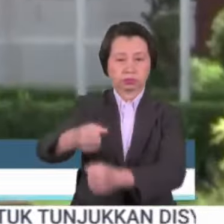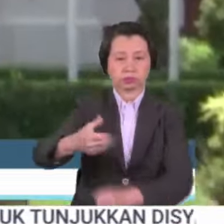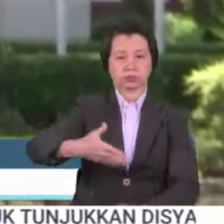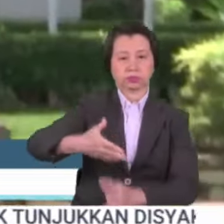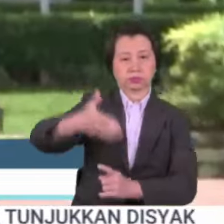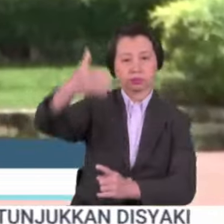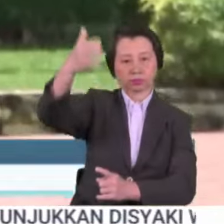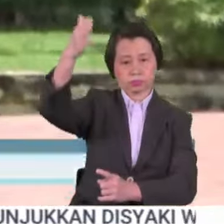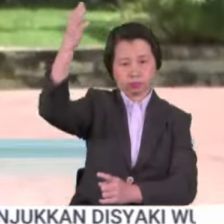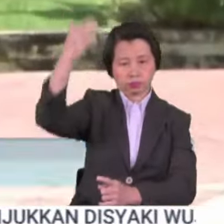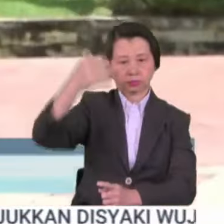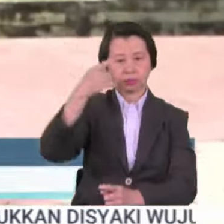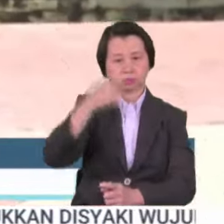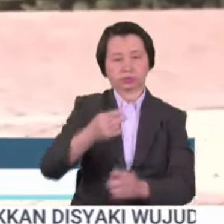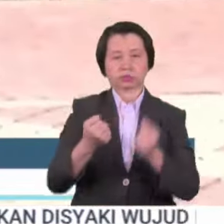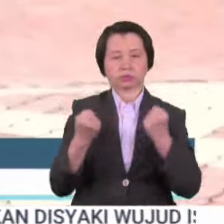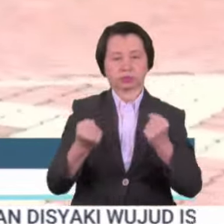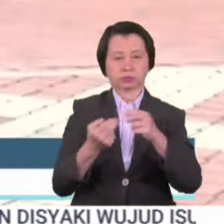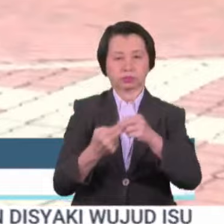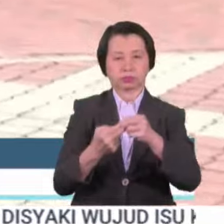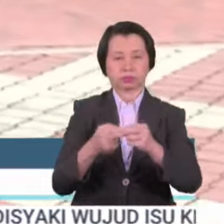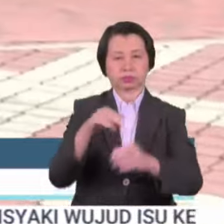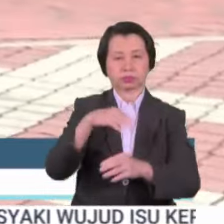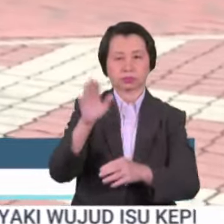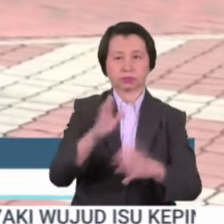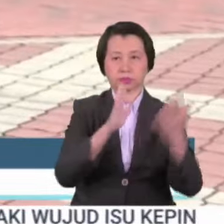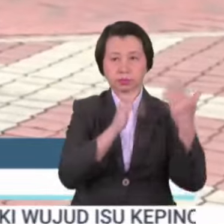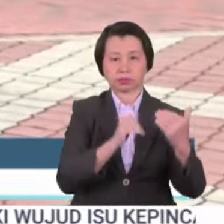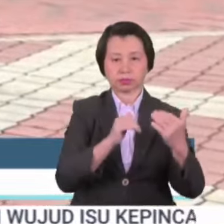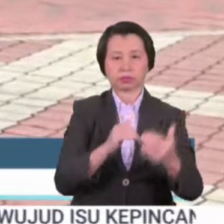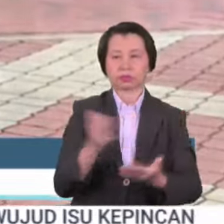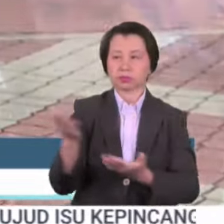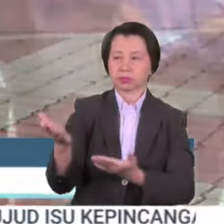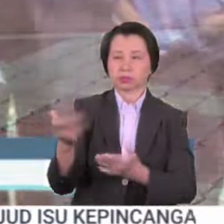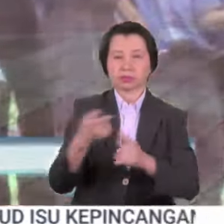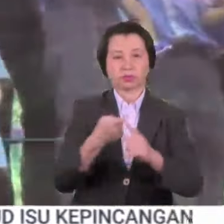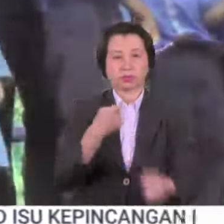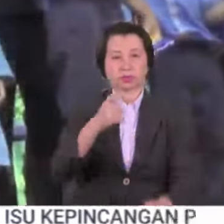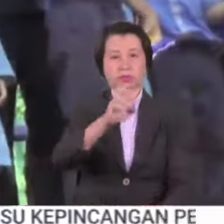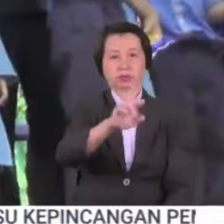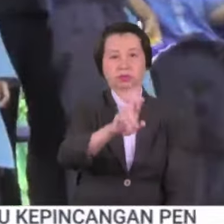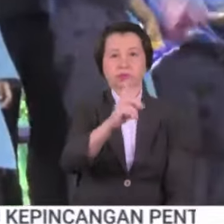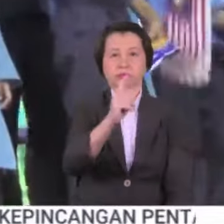Gemilang. Malaysia Madani, tekad perpaduan, penuhi harapan. Mazura Zulkifli, RTN.